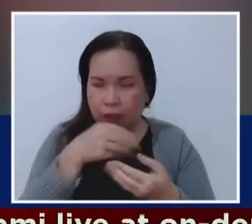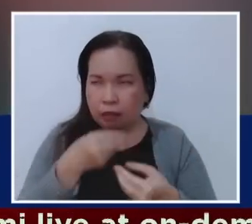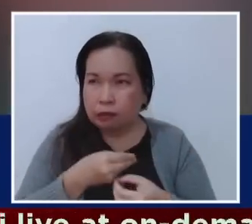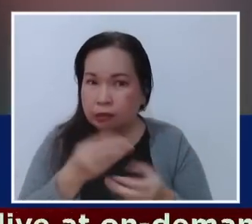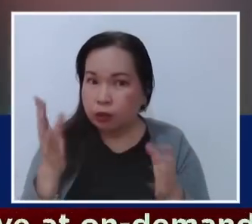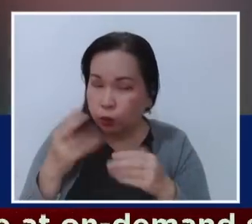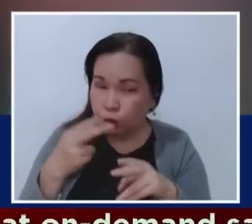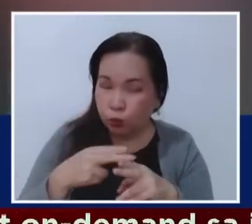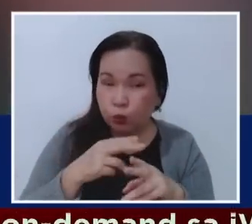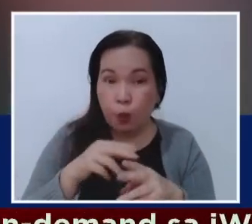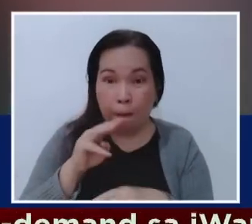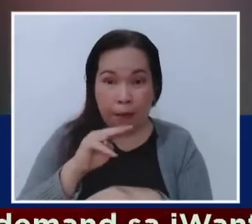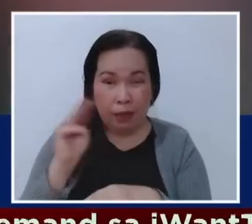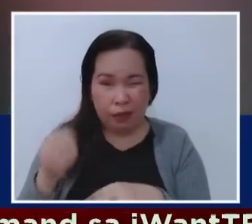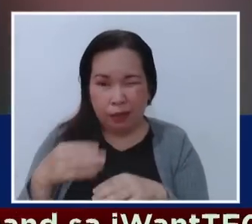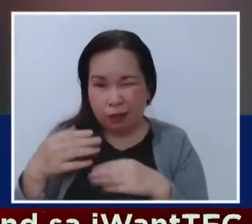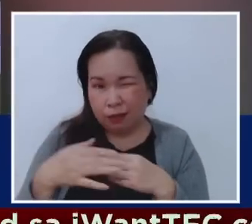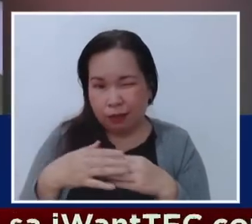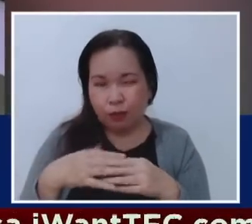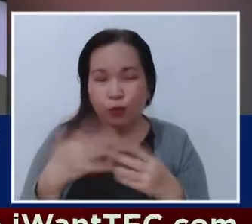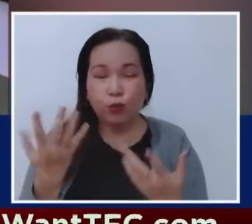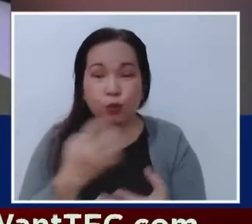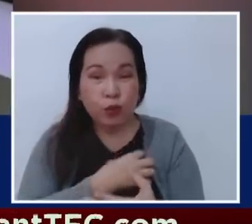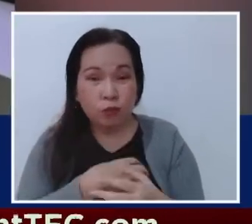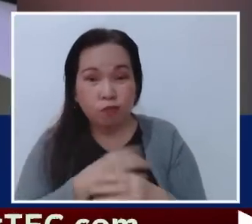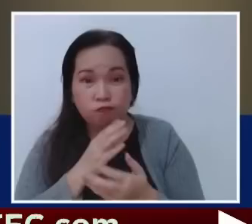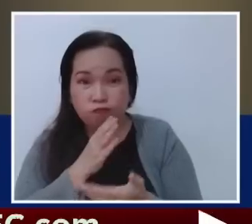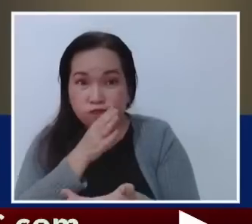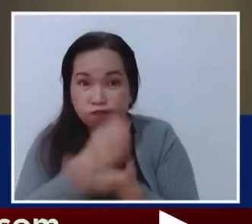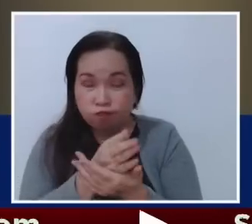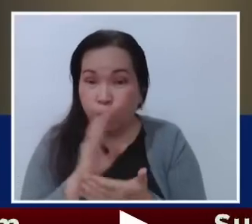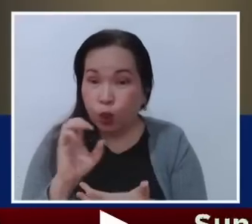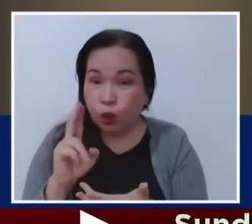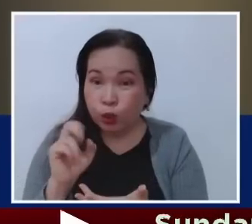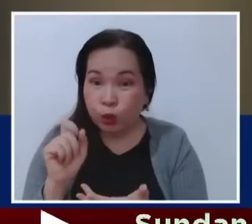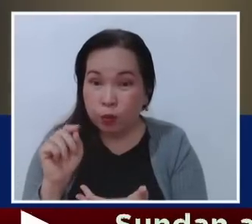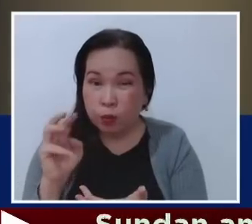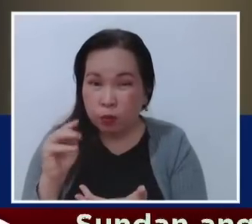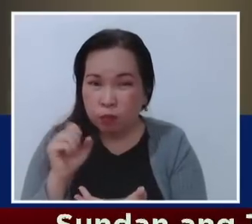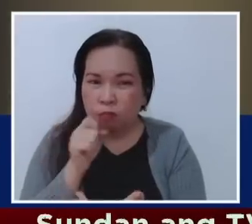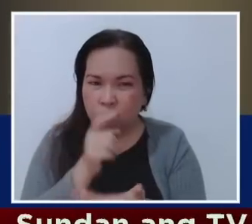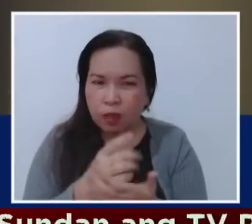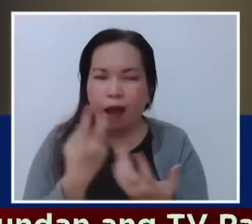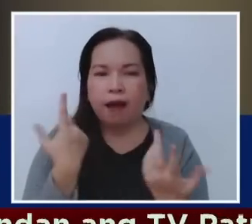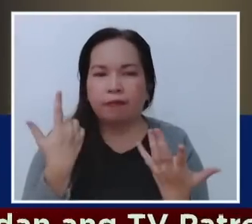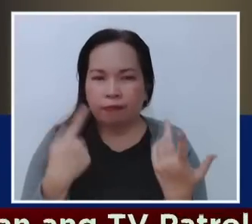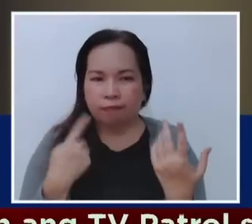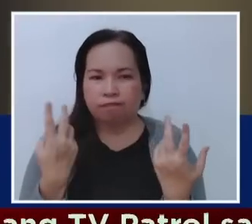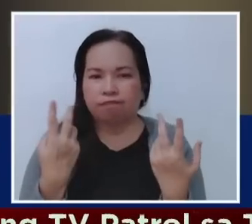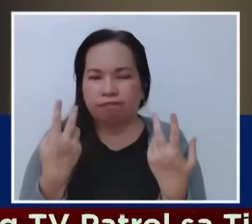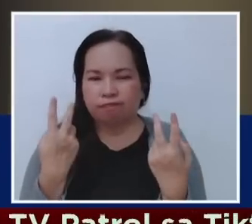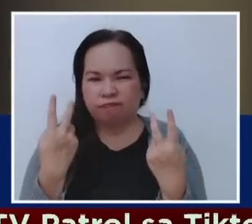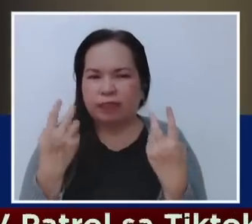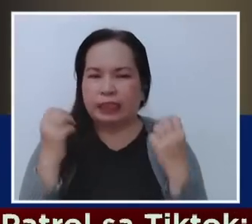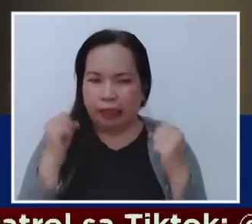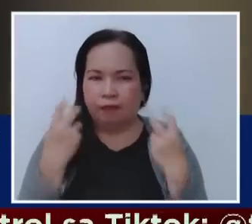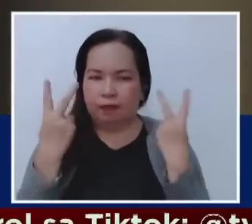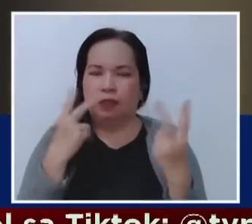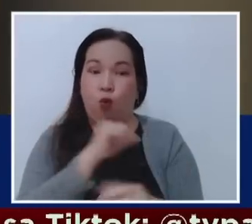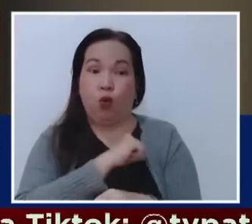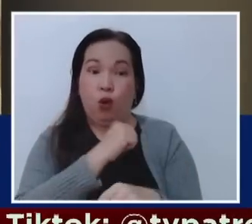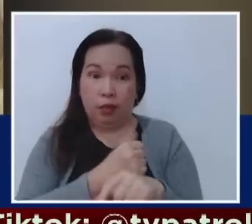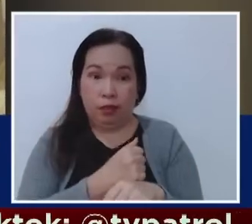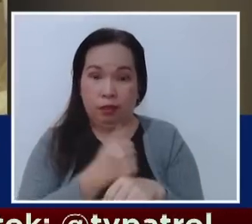Manila. Agad itong pinuntahan ng mga operatiba ng BOC sa ilalim ng visitorial powers ng Customs Commissioner. Inihahanda na ang